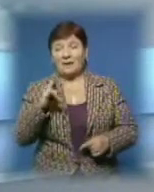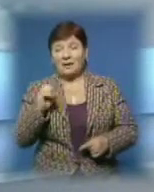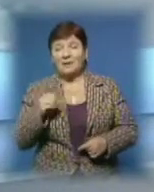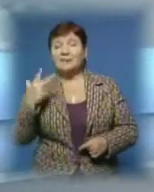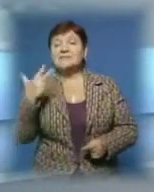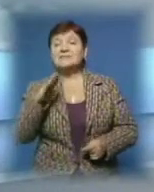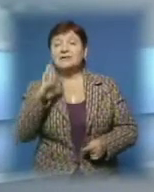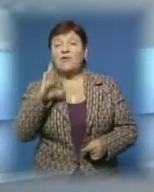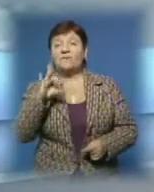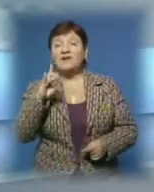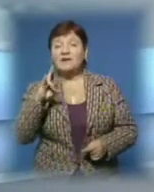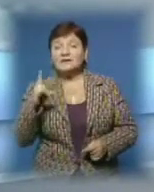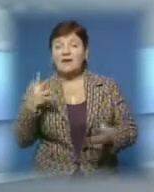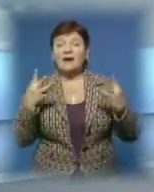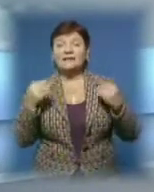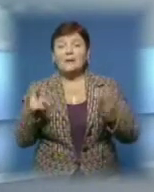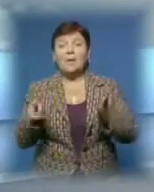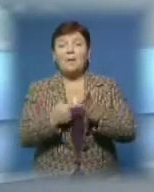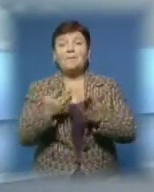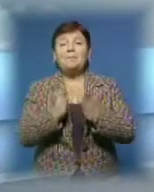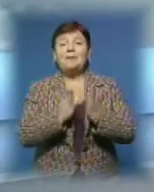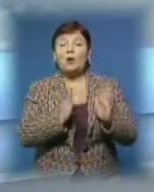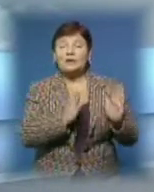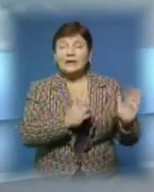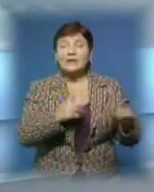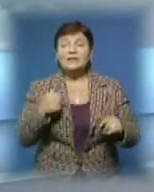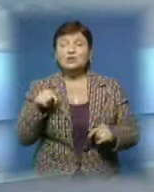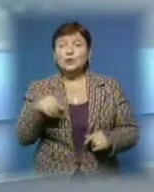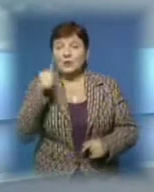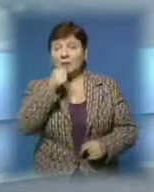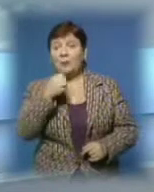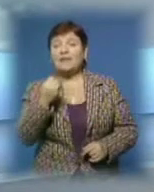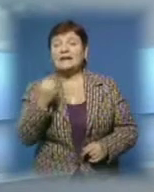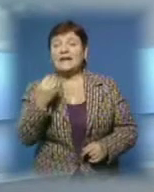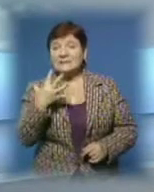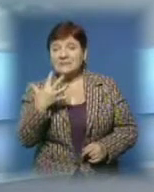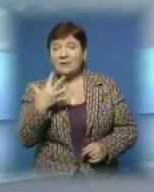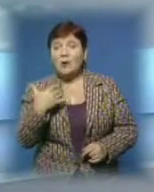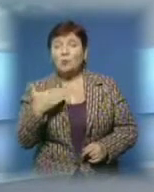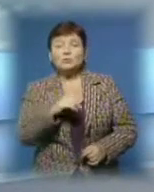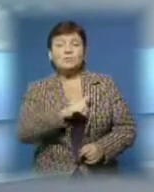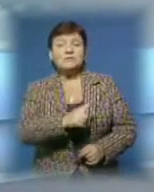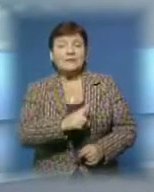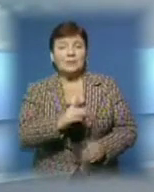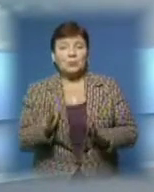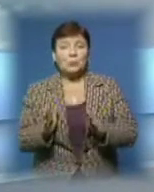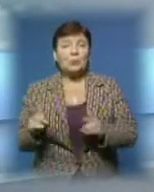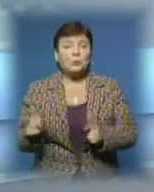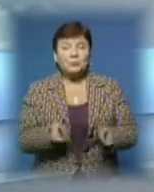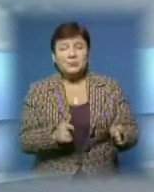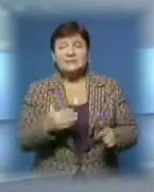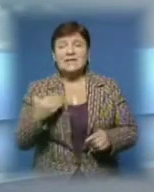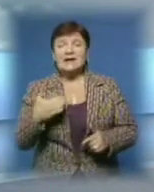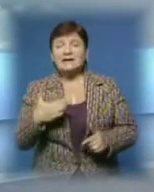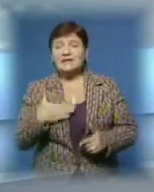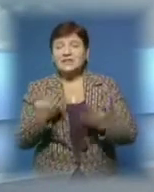30 вересня – Всеукраїнський день бібліотек. Цьогоріч його відзначатимуть в 15-те. Посилено готується до свята головна книгозбірня